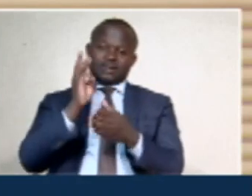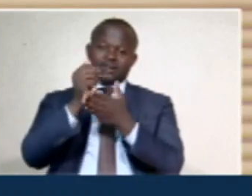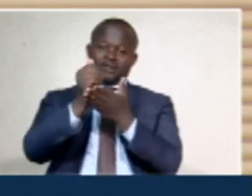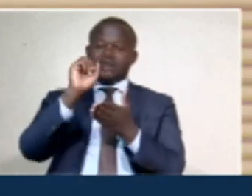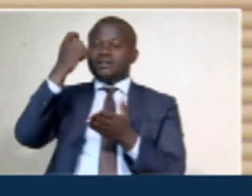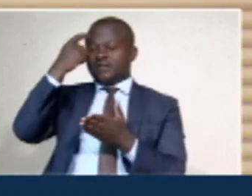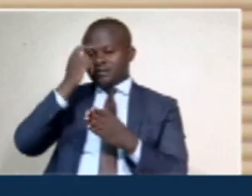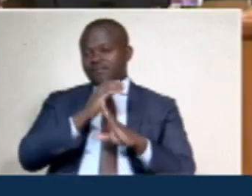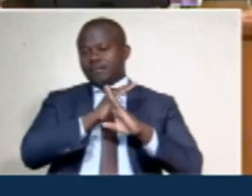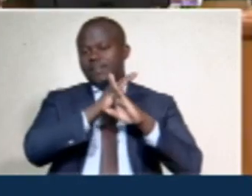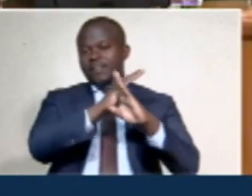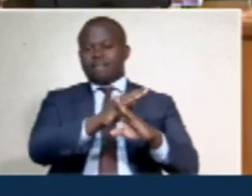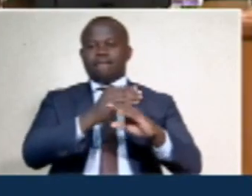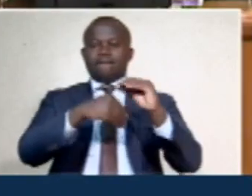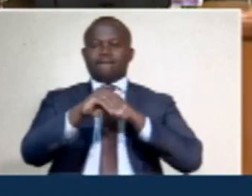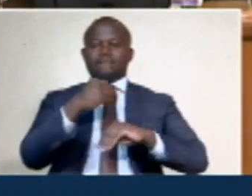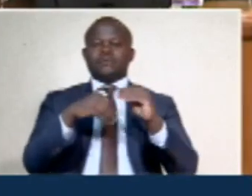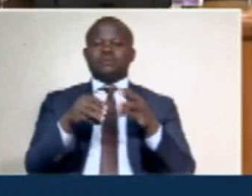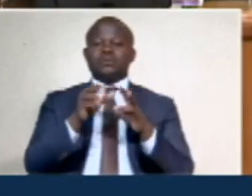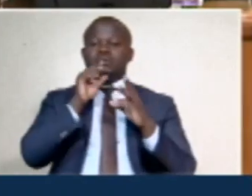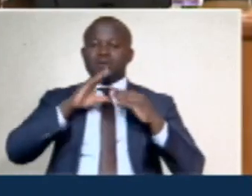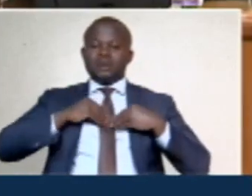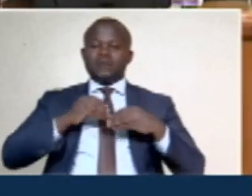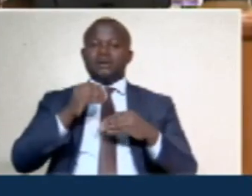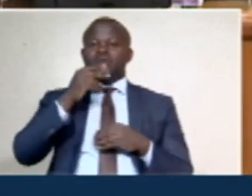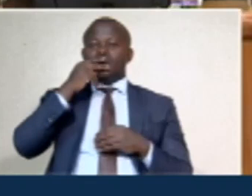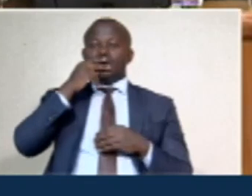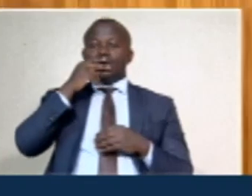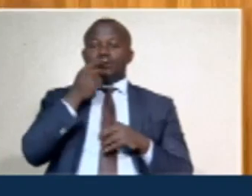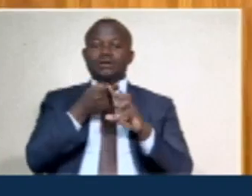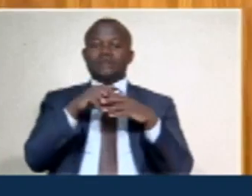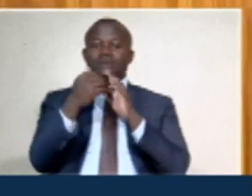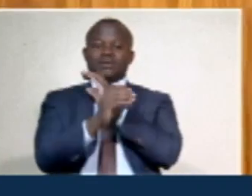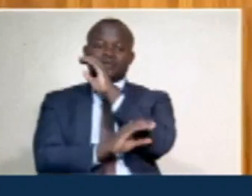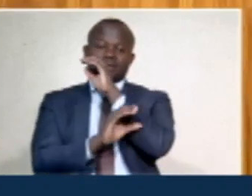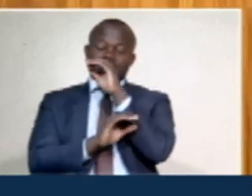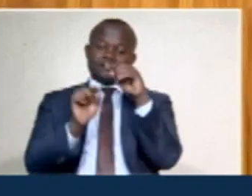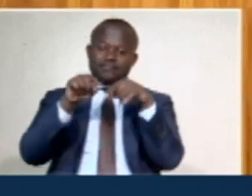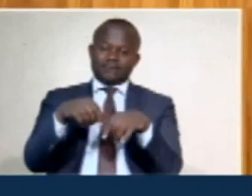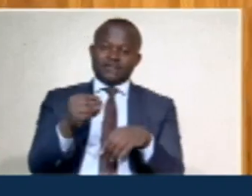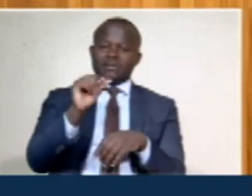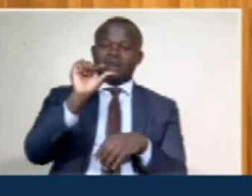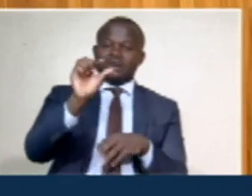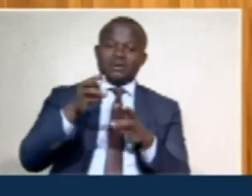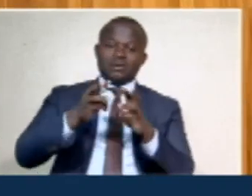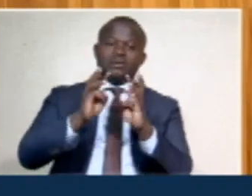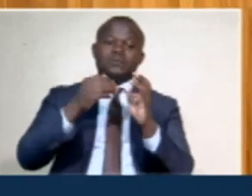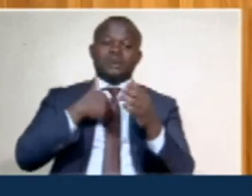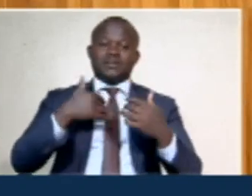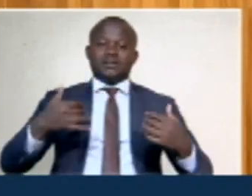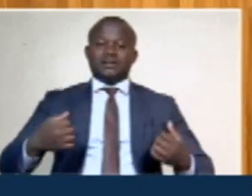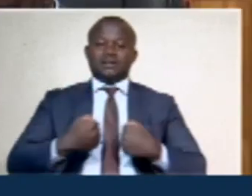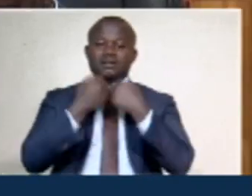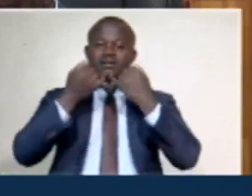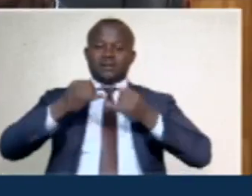Leta gukumira ubucuruzi bw'amagendo y'itabi ryavaga mu bindi bihugu rikaza rihendutse ku buryo byagiraga ingaruka mu